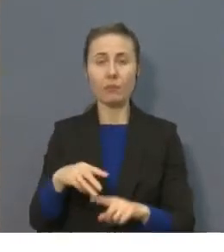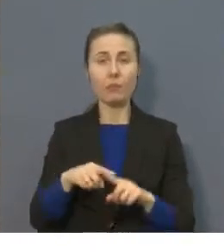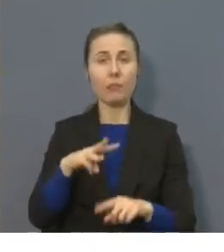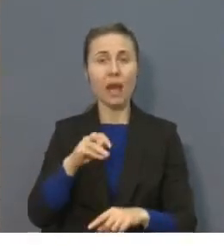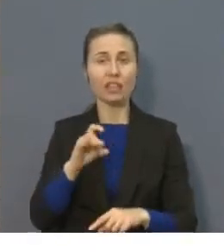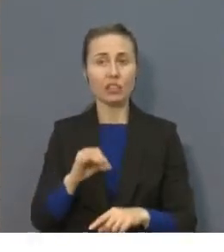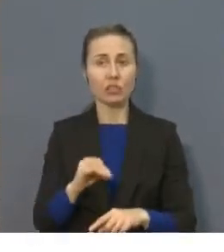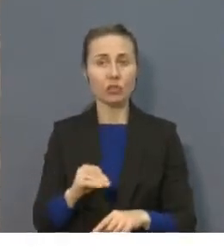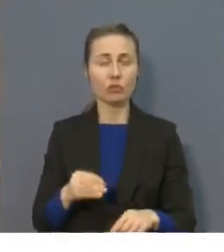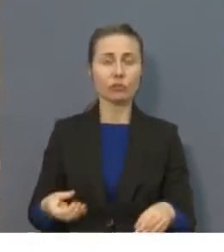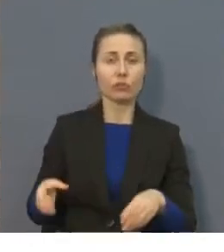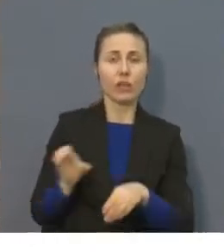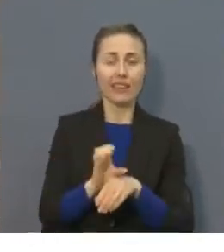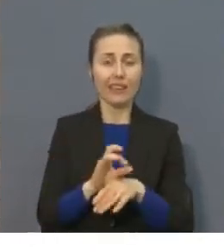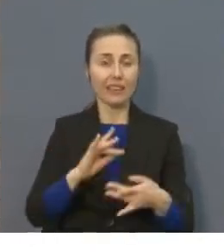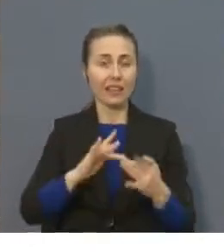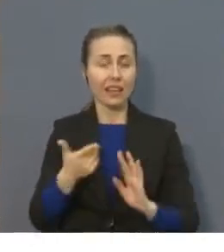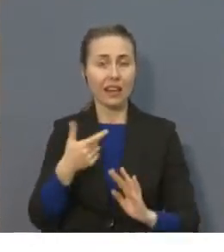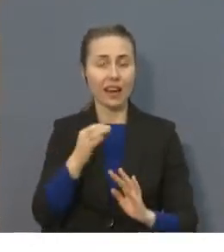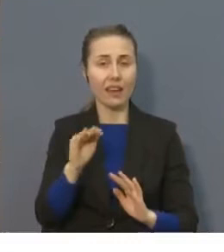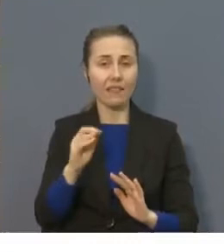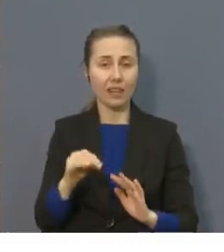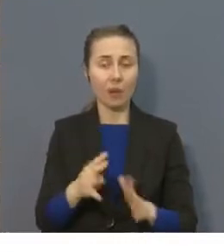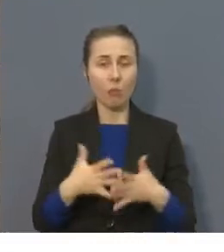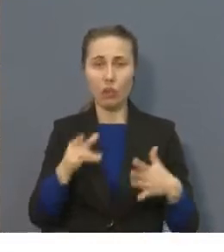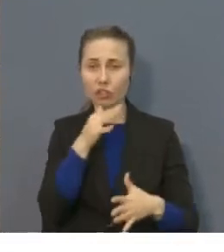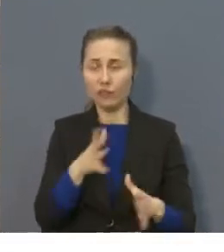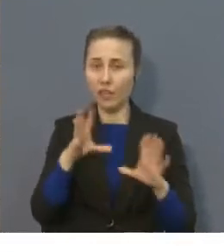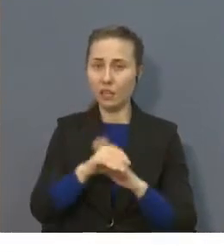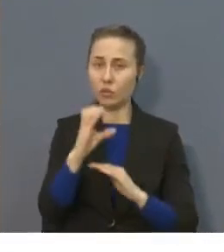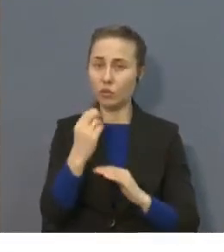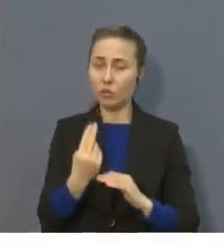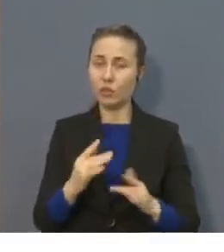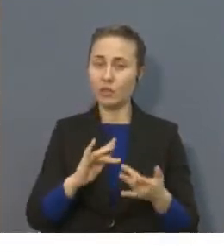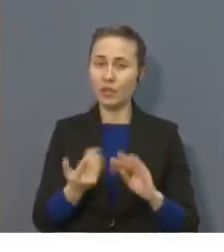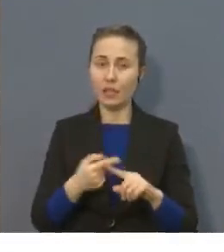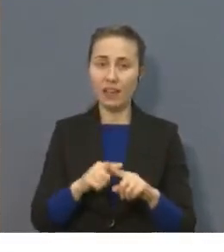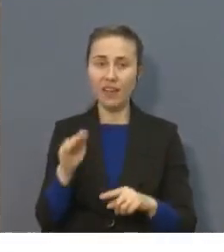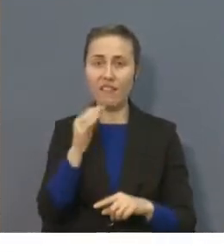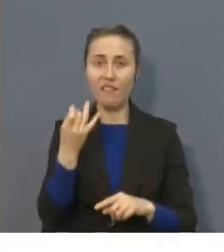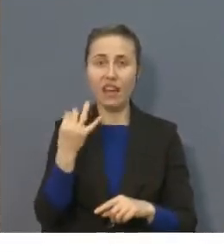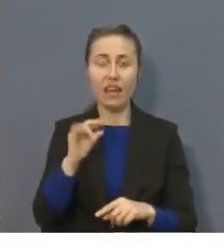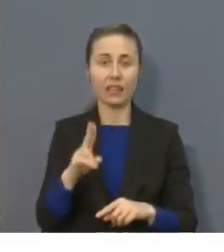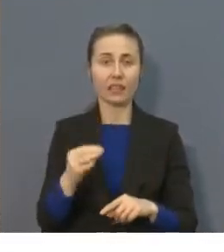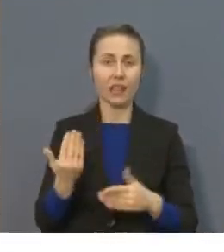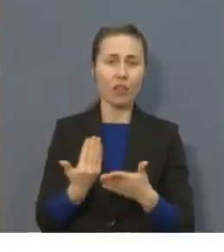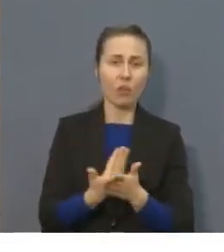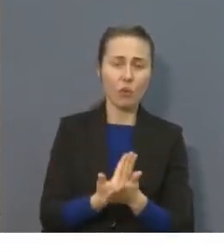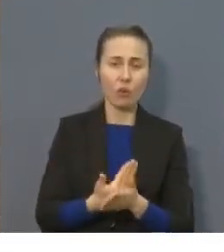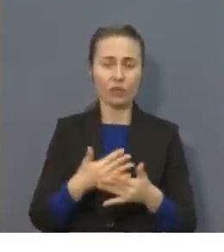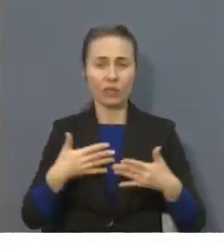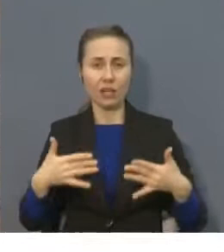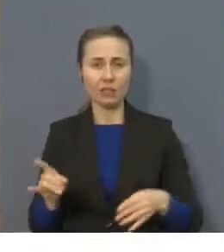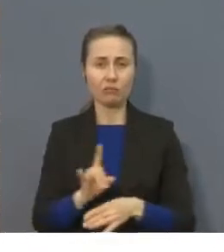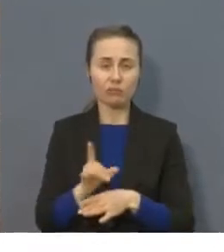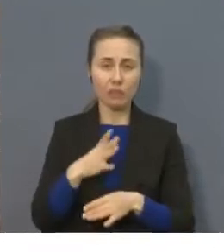артуы, адамдардың әлеуметтік желілерде уақыт өткізуінің күрт өсуі, адамдардың әлеуметтік желідегі